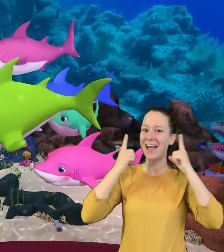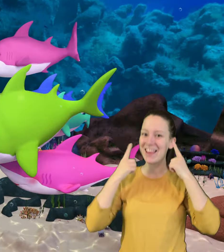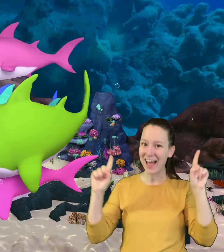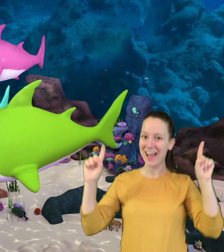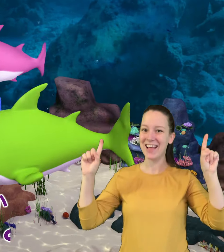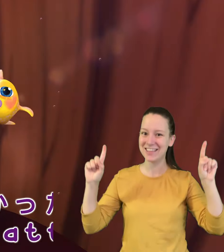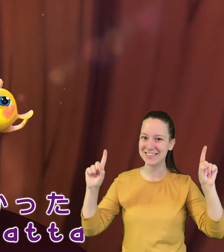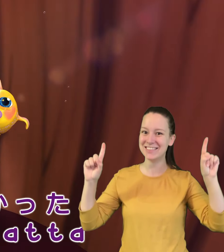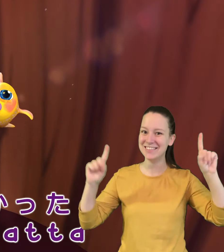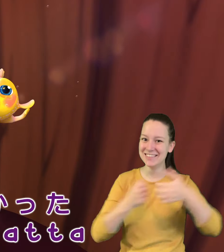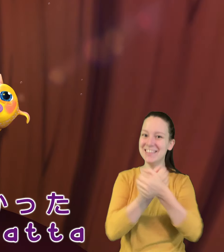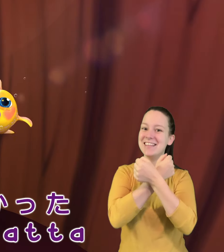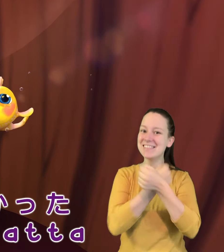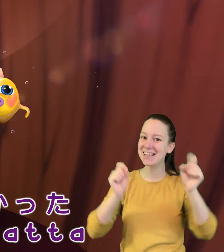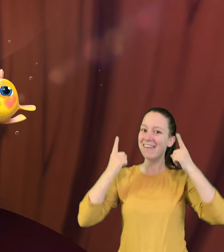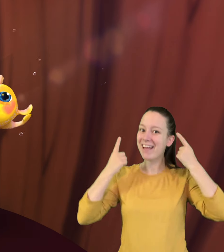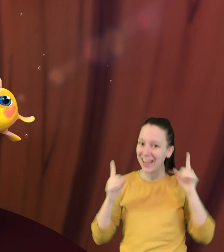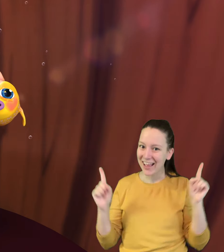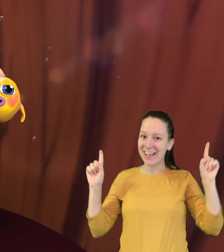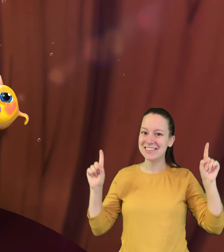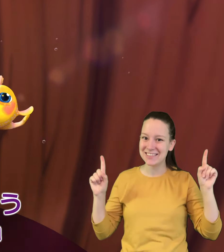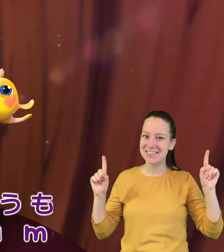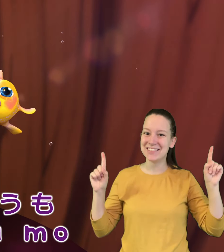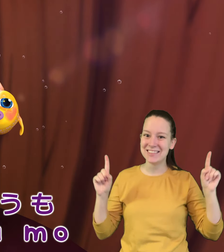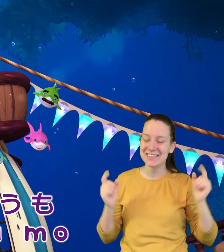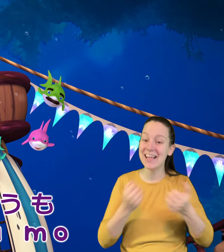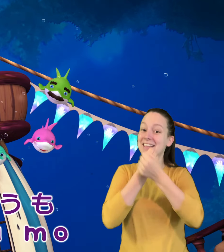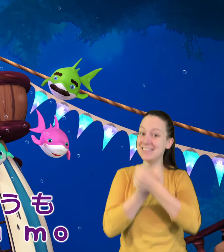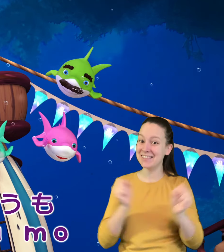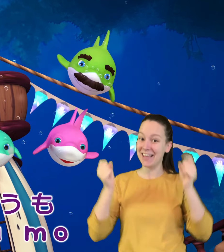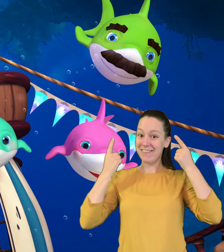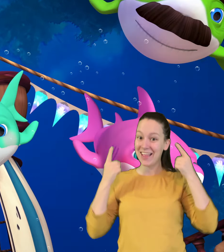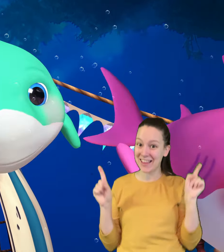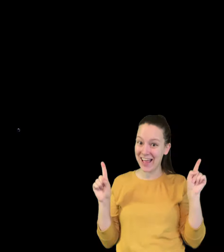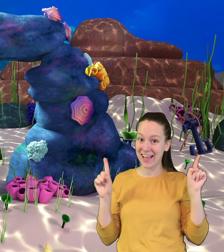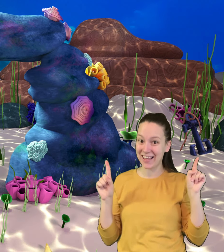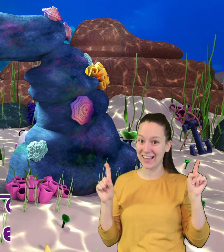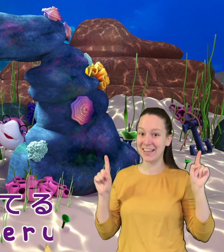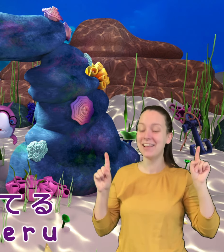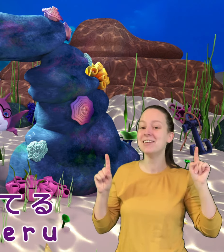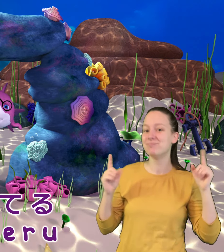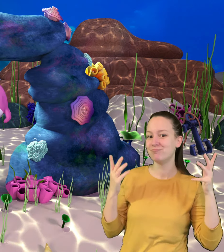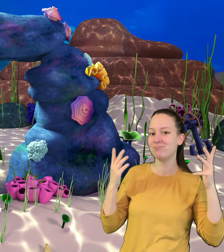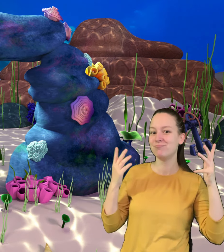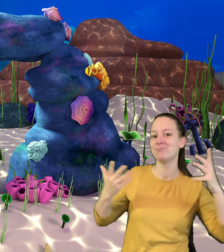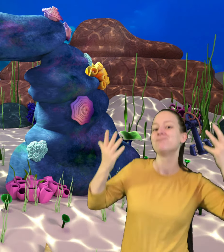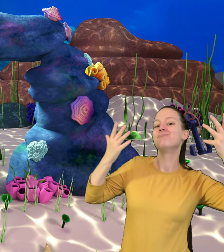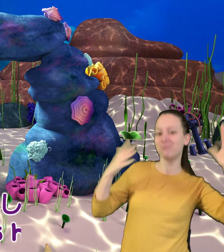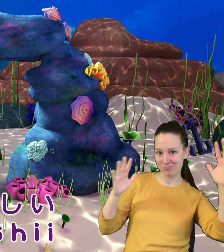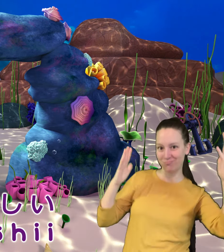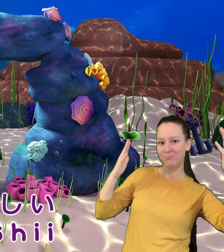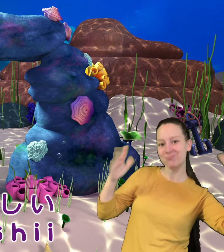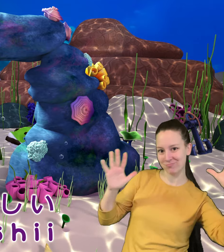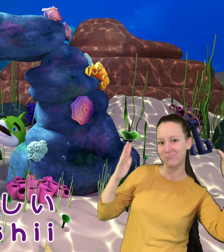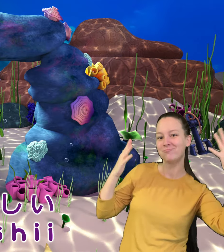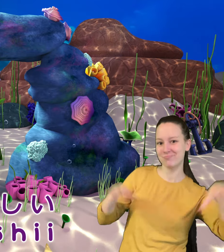安心た今日も生きてる